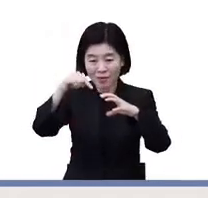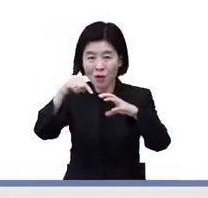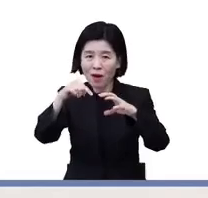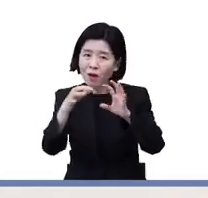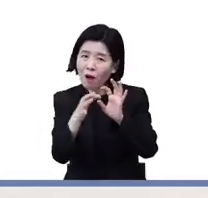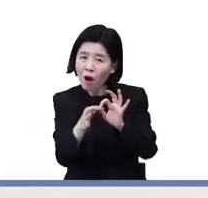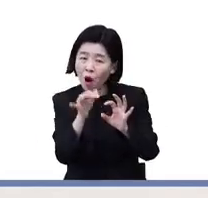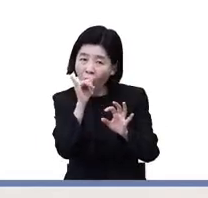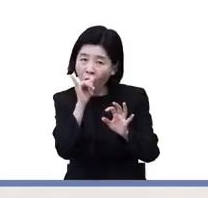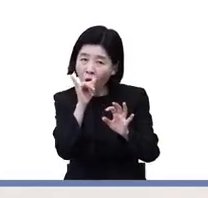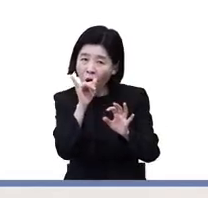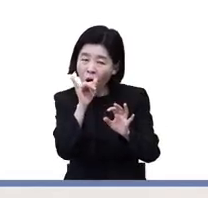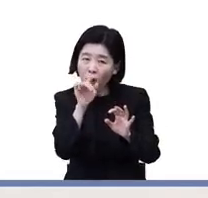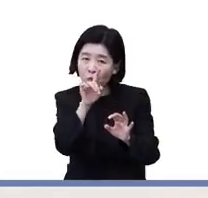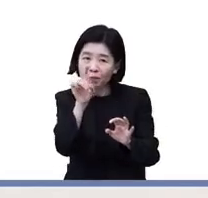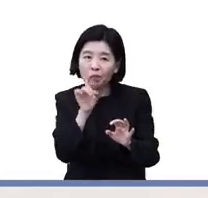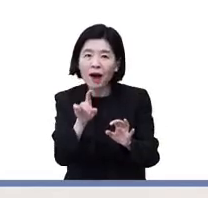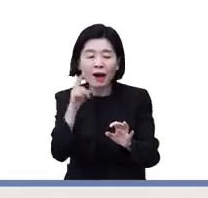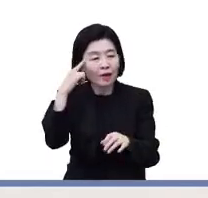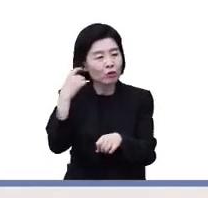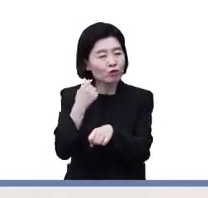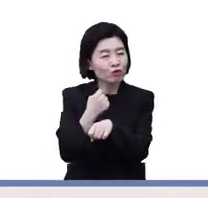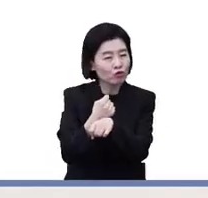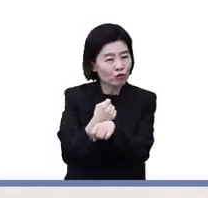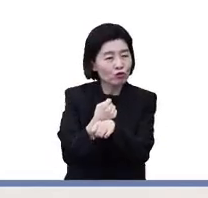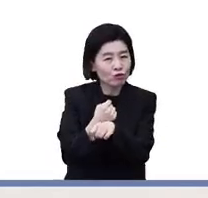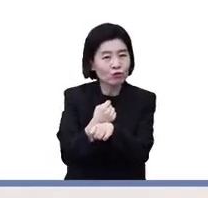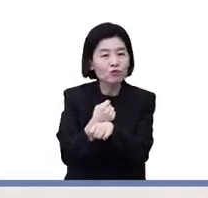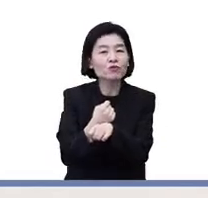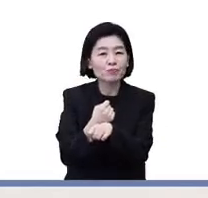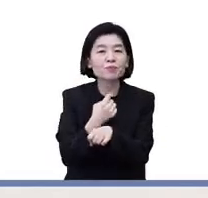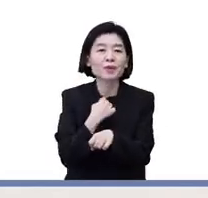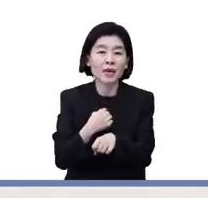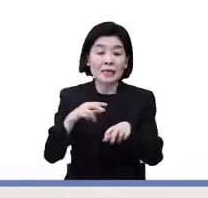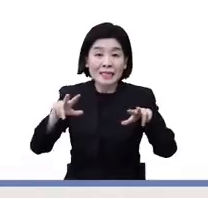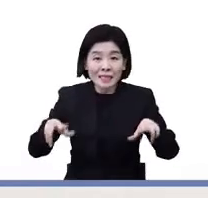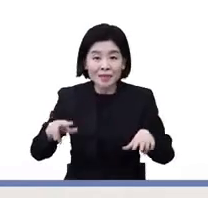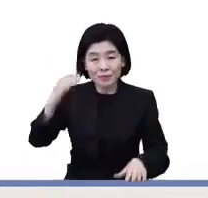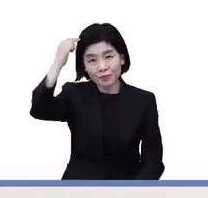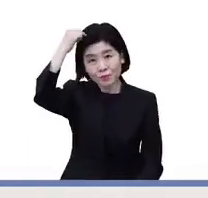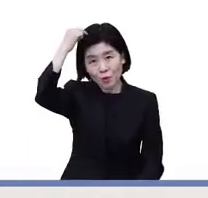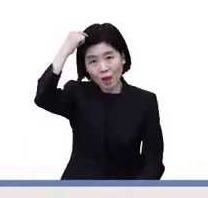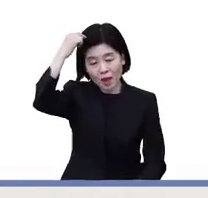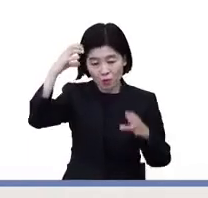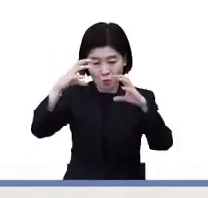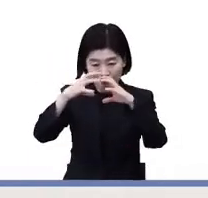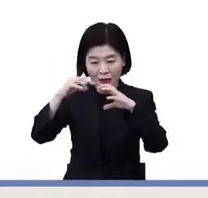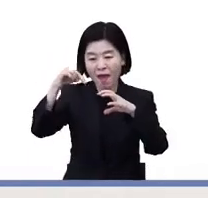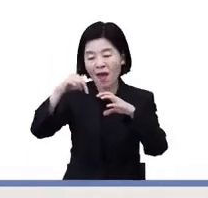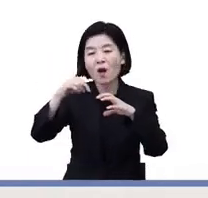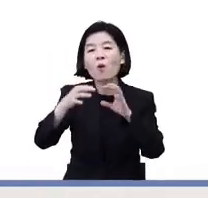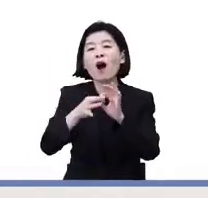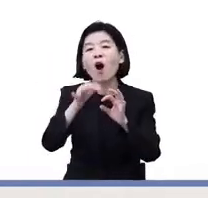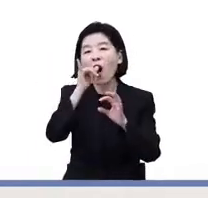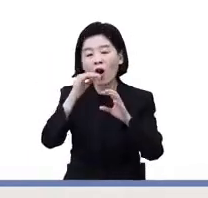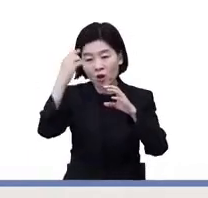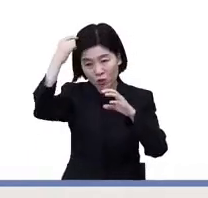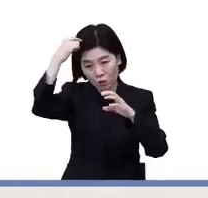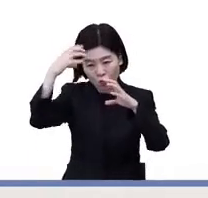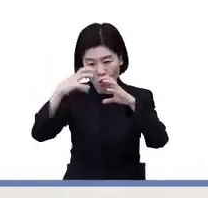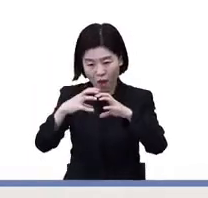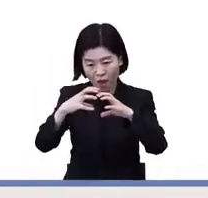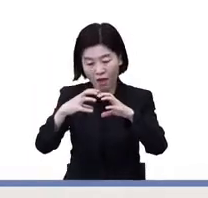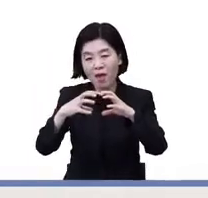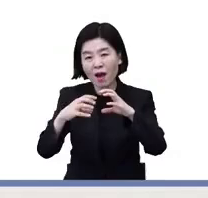하고 연구가 본격적으로 많이 이루어졌습니다. 현재는 관련이 있다는 것이 밝혀져 있죠. 그 부위가 뇌의